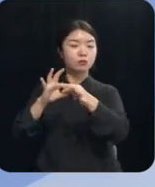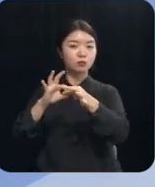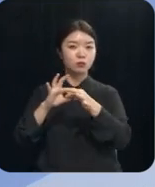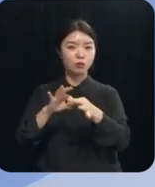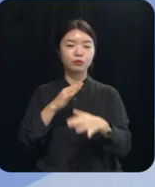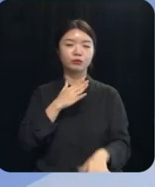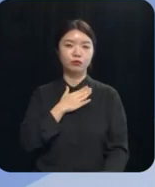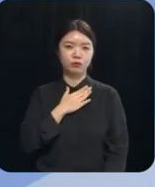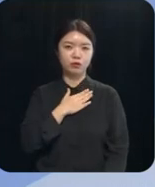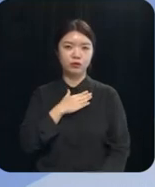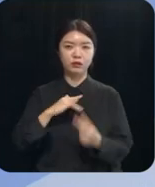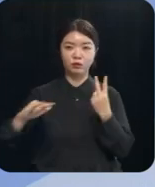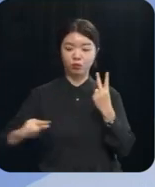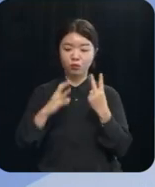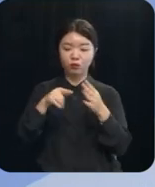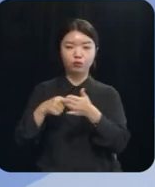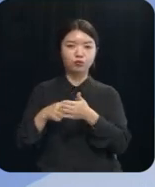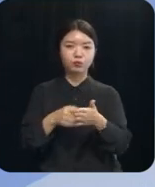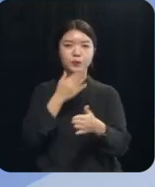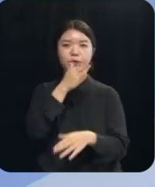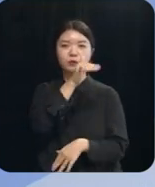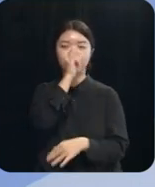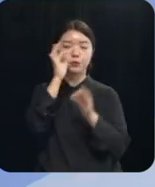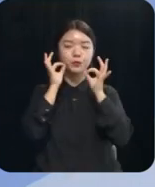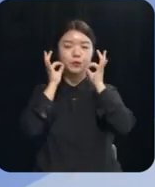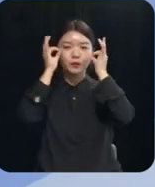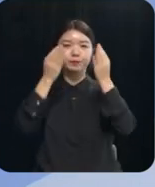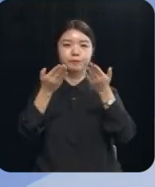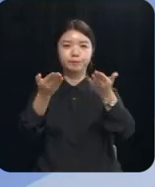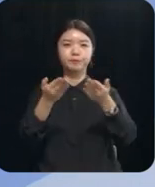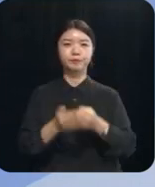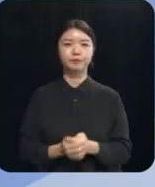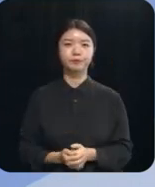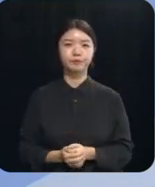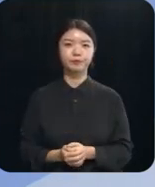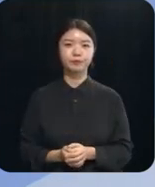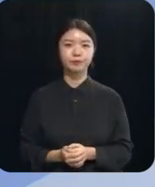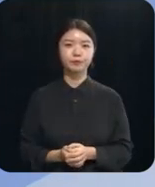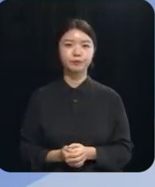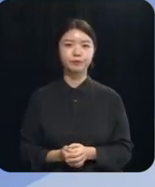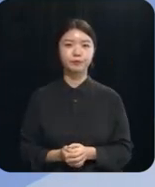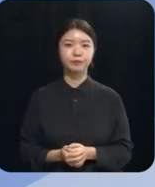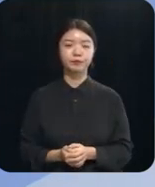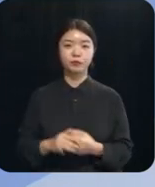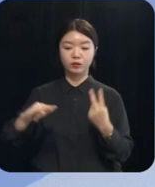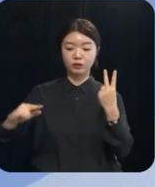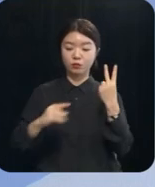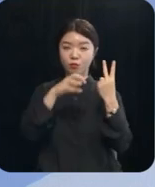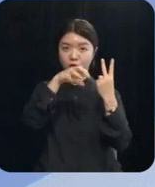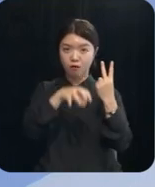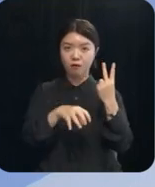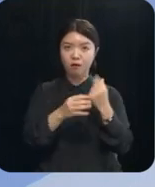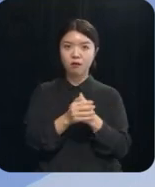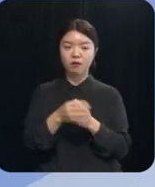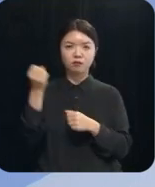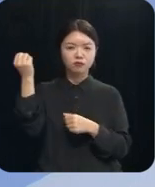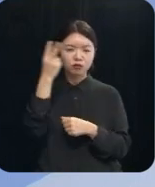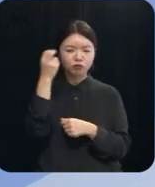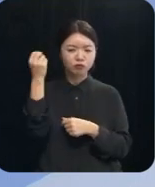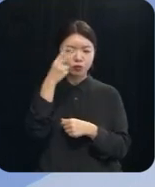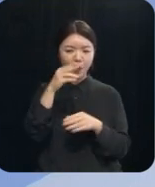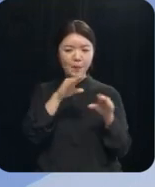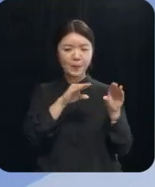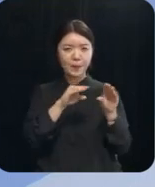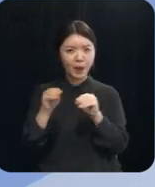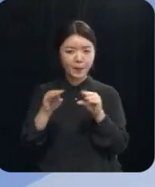저는 제2공항이 추진될 수 있게끔 노력하겠습니다. 제2공항을 자꾸